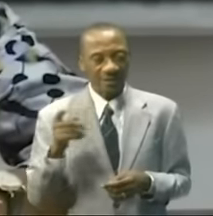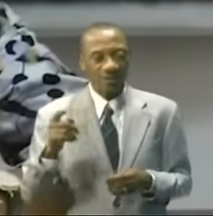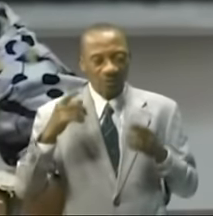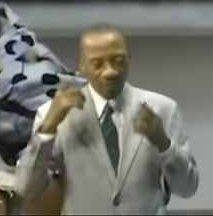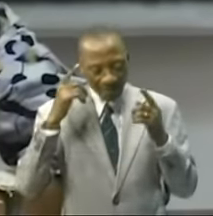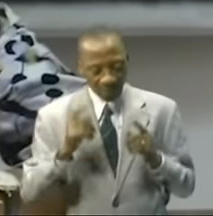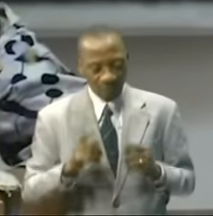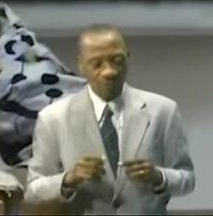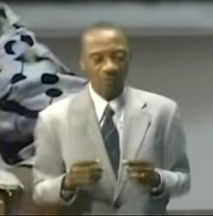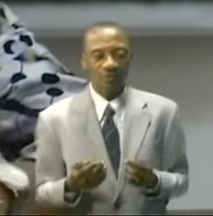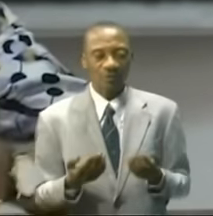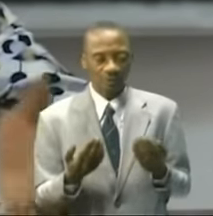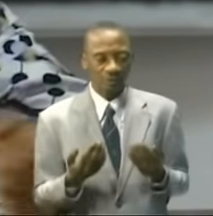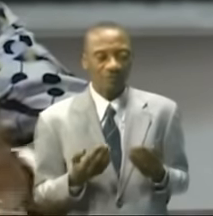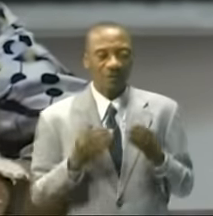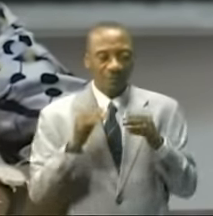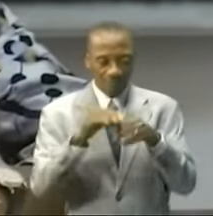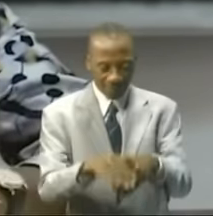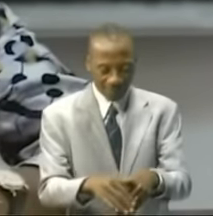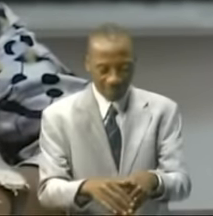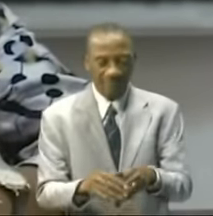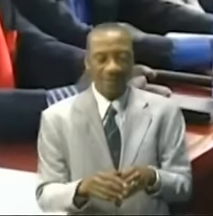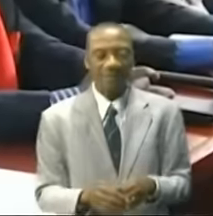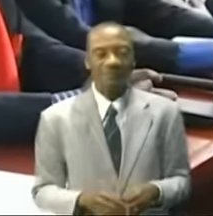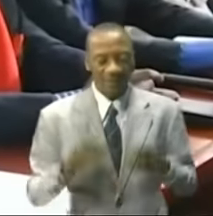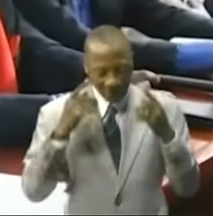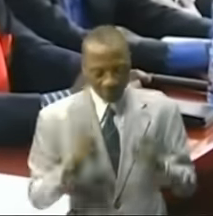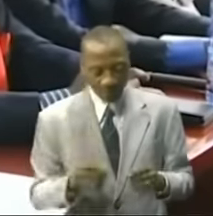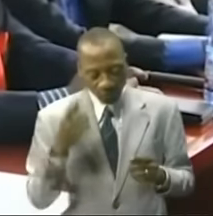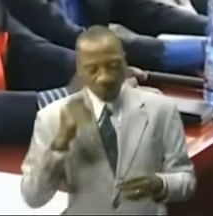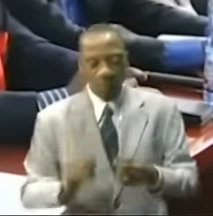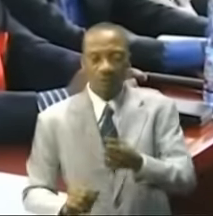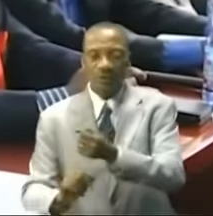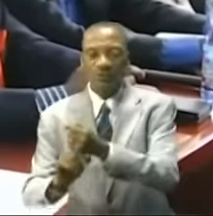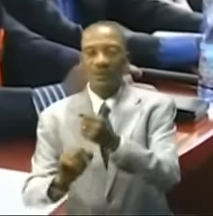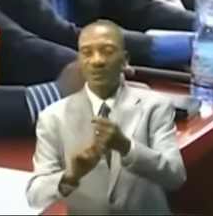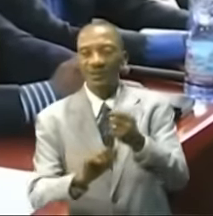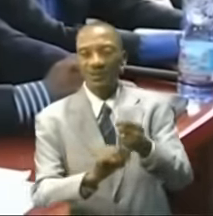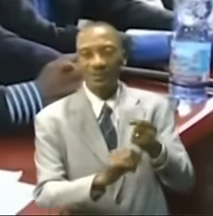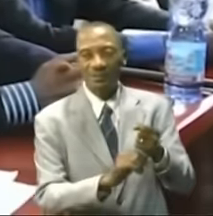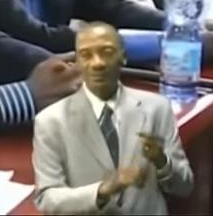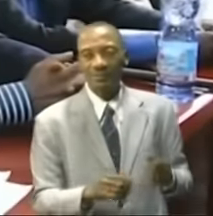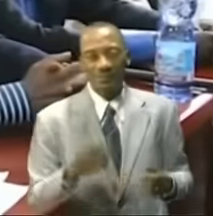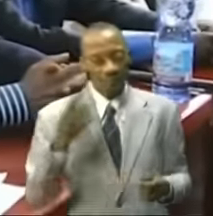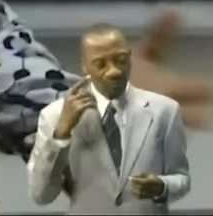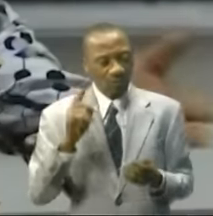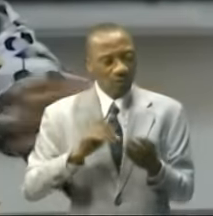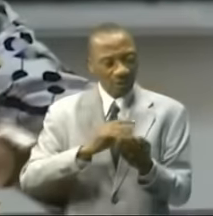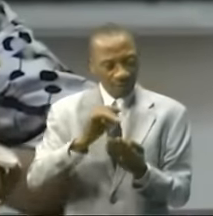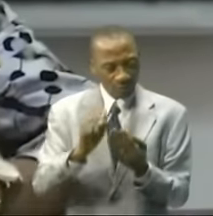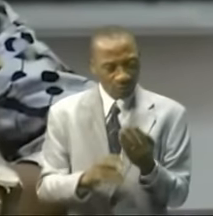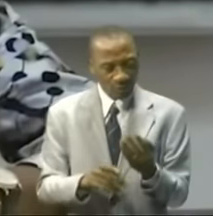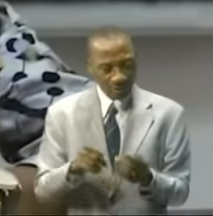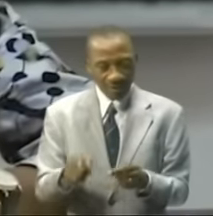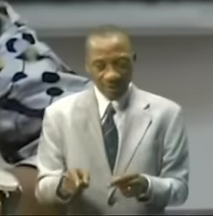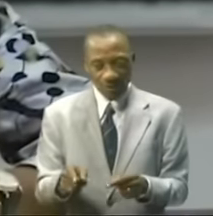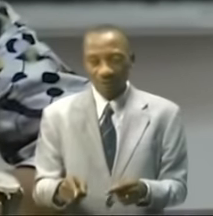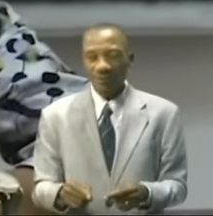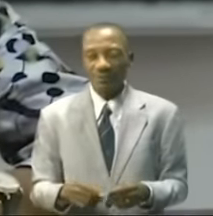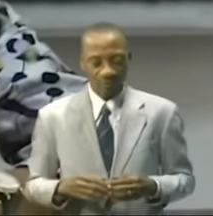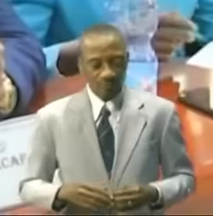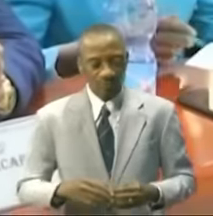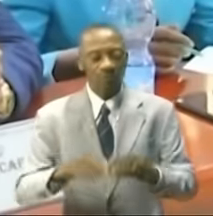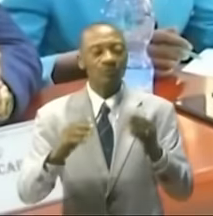Une situation paradoxale qui met en danger le développement des entités coutumières et trouble la paix sociale au sein de